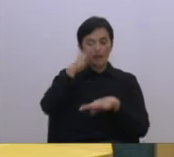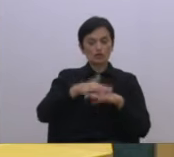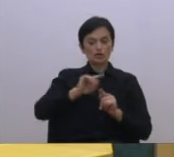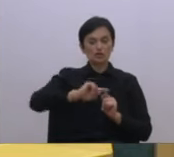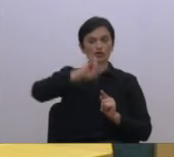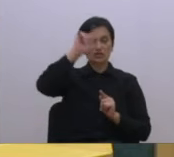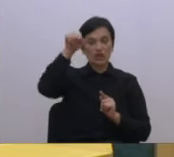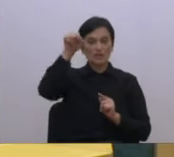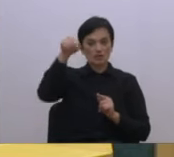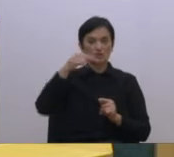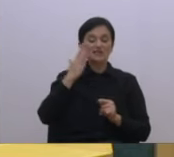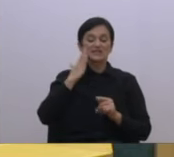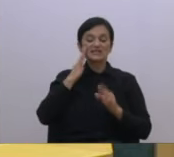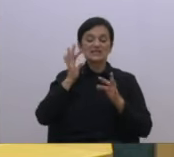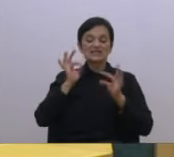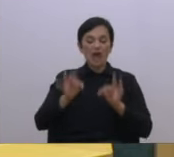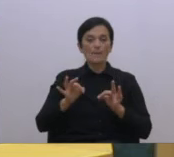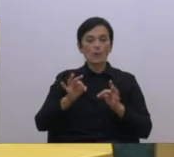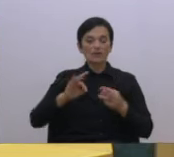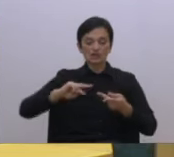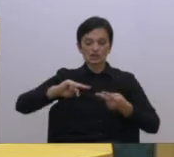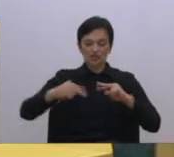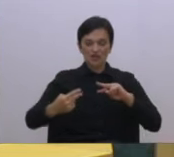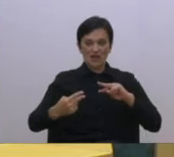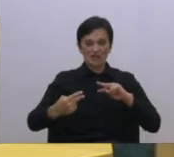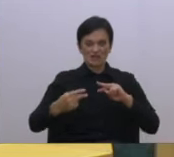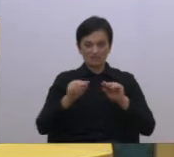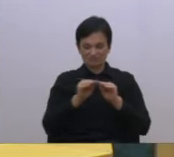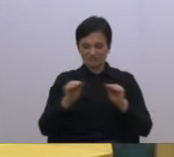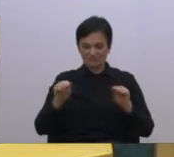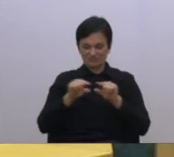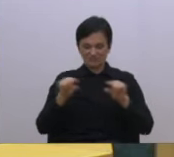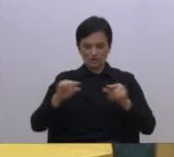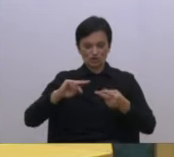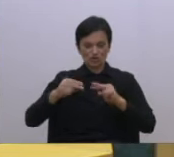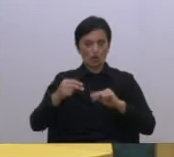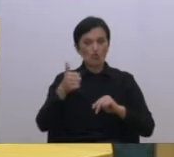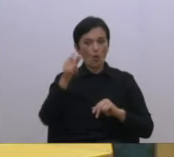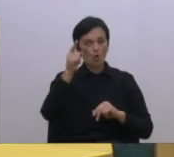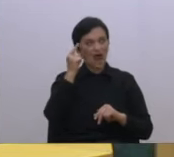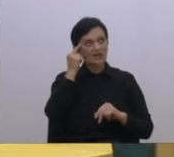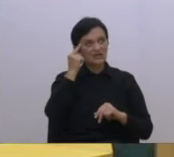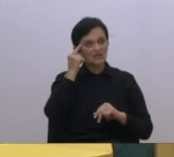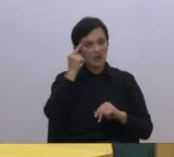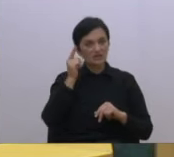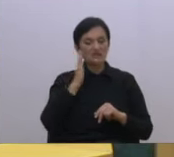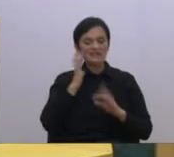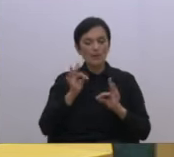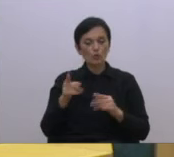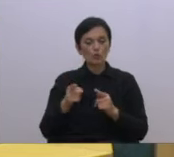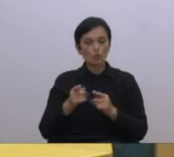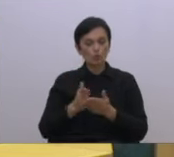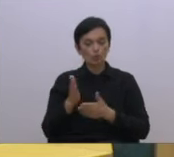და მიაკუთვნებდა სამართლებრივად შეიცვლიდა სქესი, როგორც ეს იქ ესმით სქესის შეცვლა სამართლებრივი კუთხით.